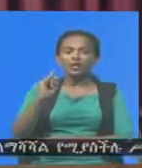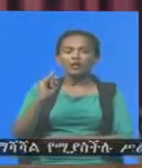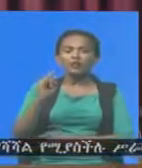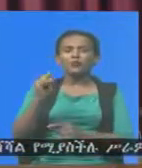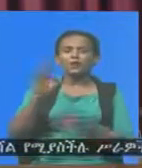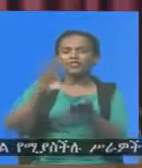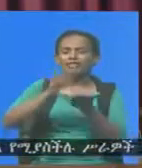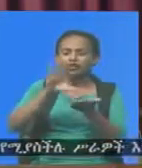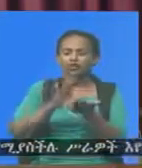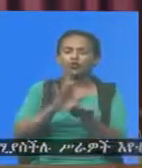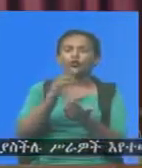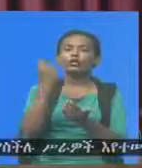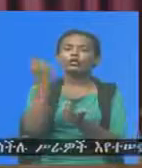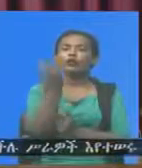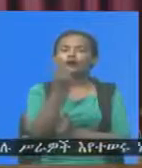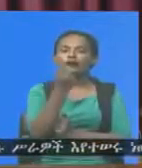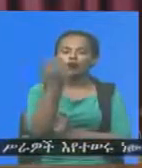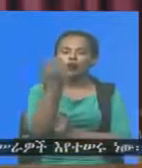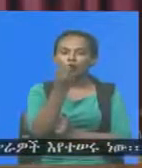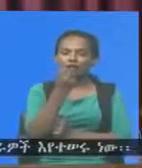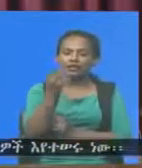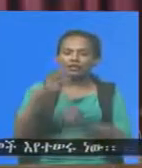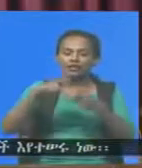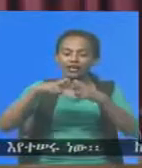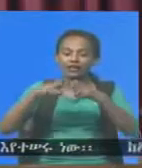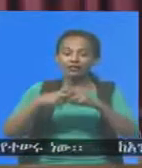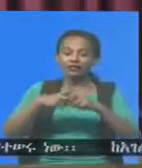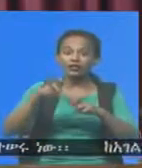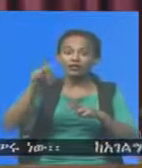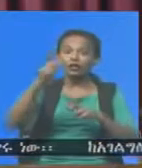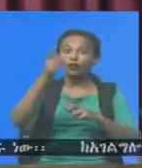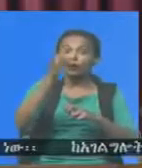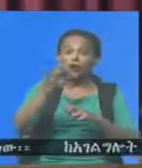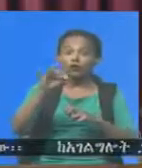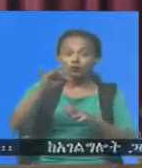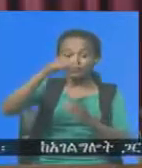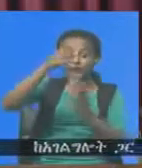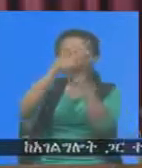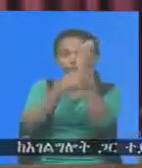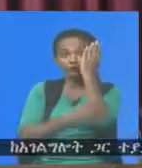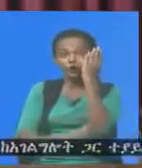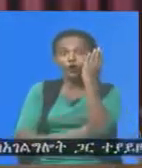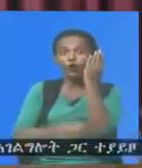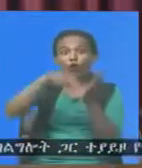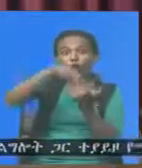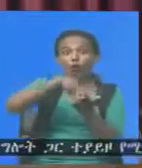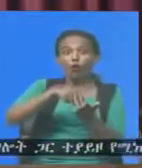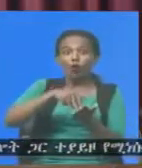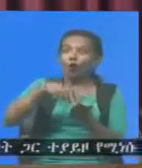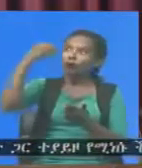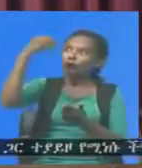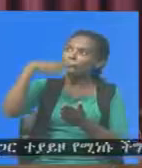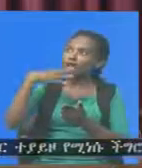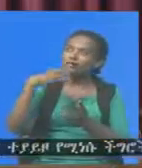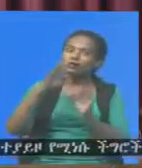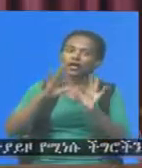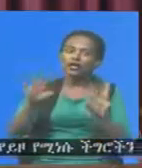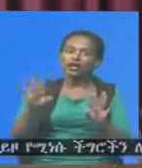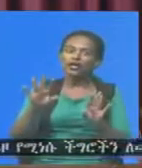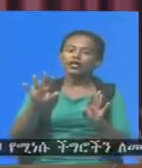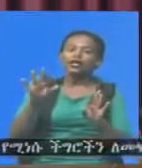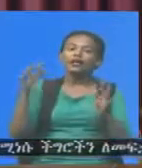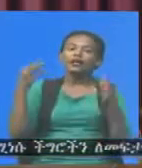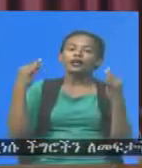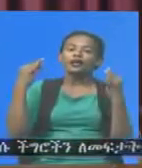በየገጠሩ በየወረዳው የኤሌክትሪክ ፖል ቆሞ መብራት ሳይገኝ ላማለኝ በሰማይ